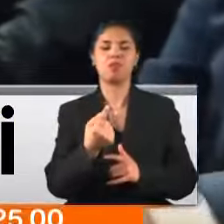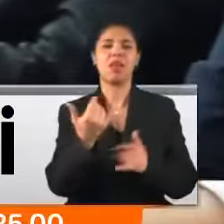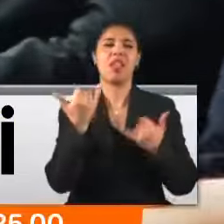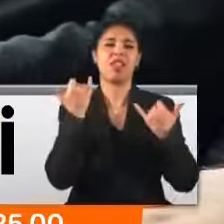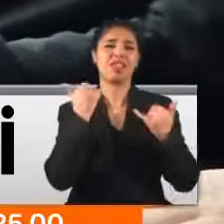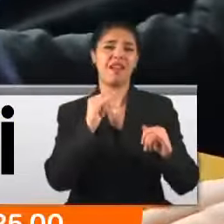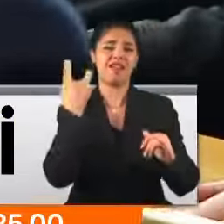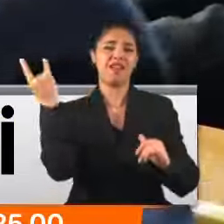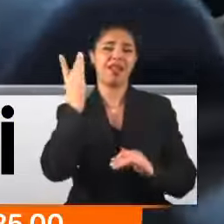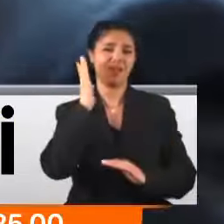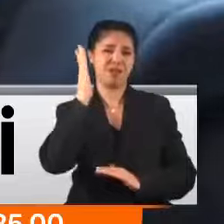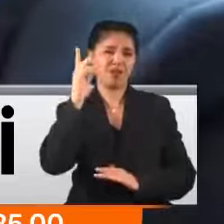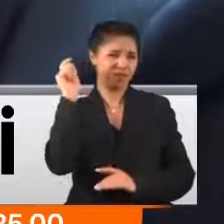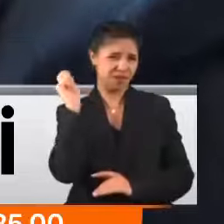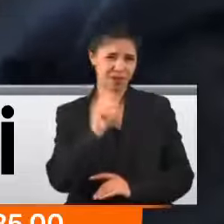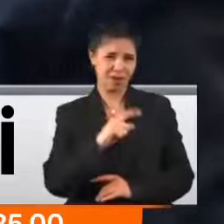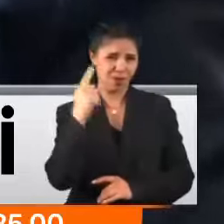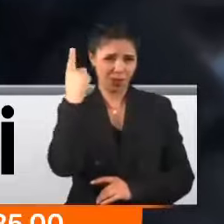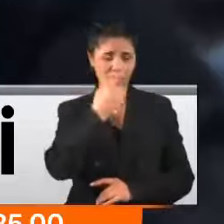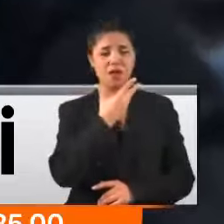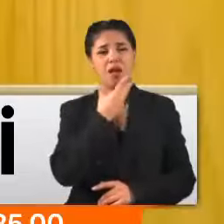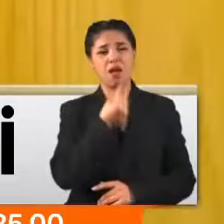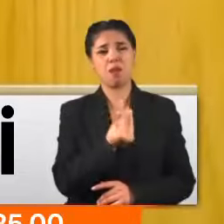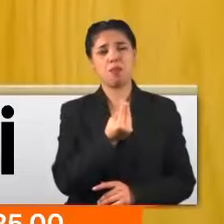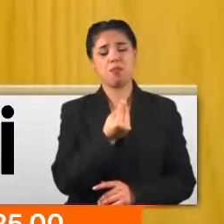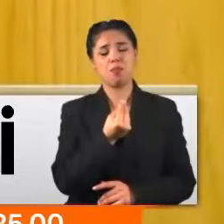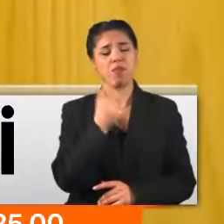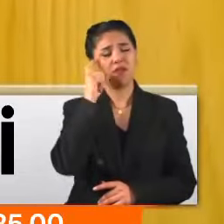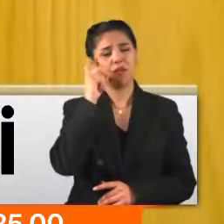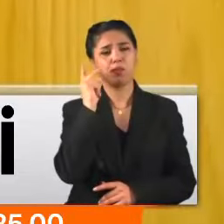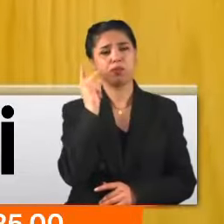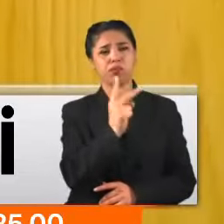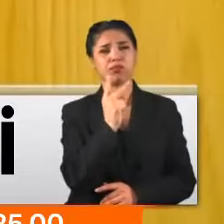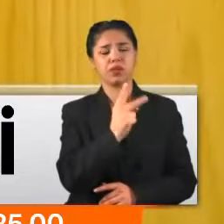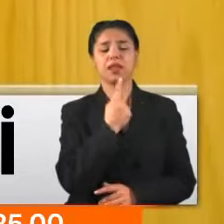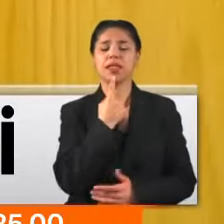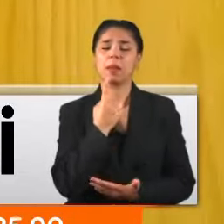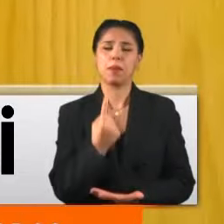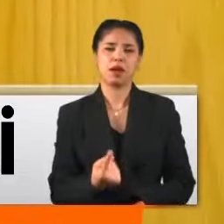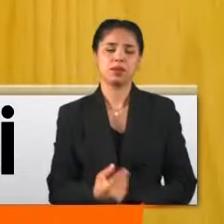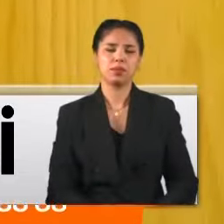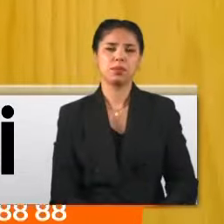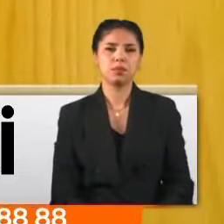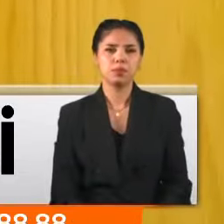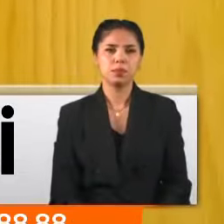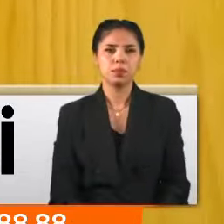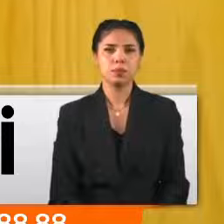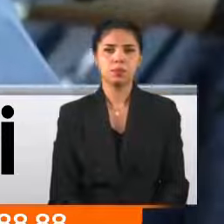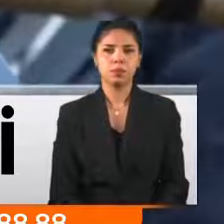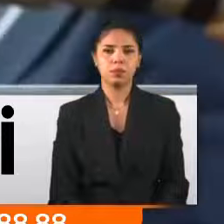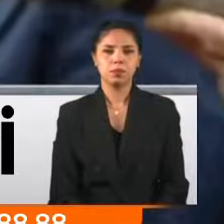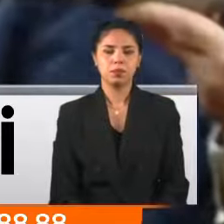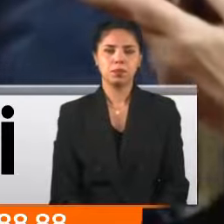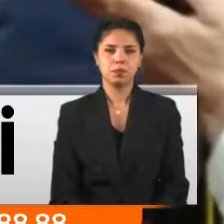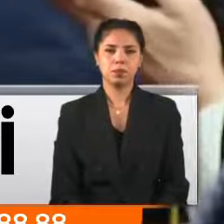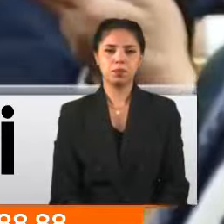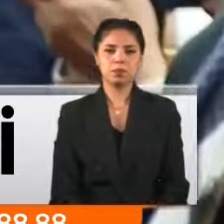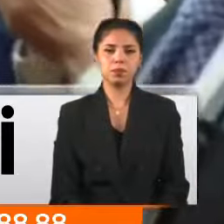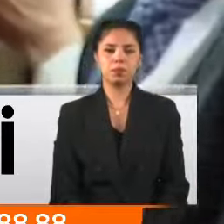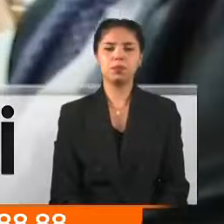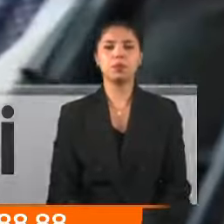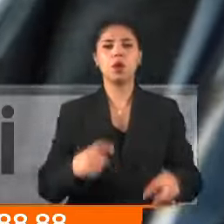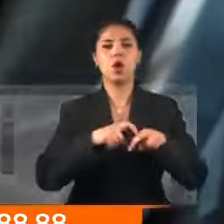ve sefaya götürmesi ayıplı bir zihniyetin defol uygulamalarından başka bir şey değildir. Ballı börekli